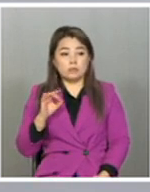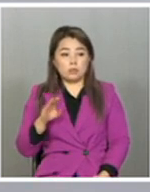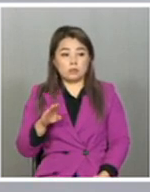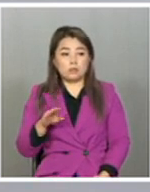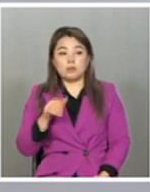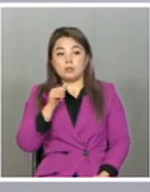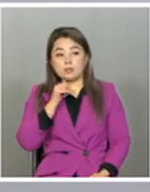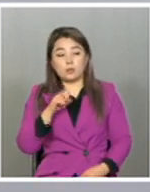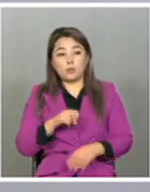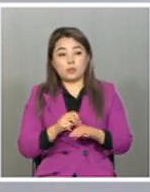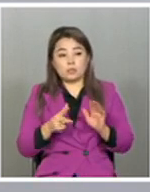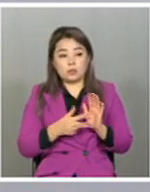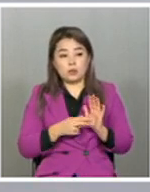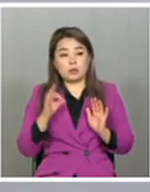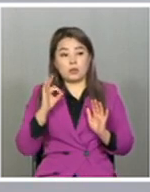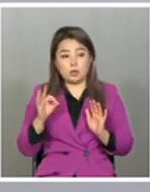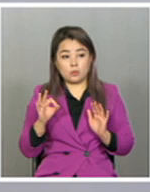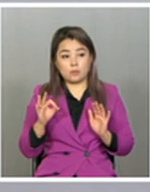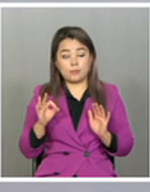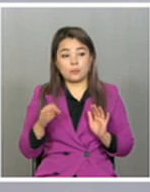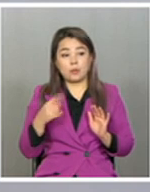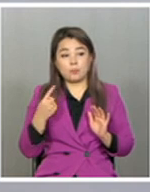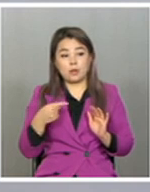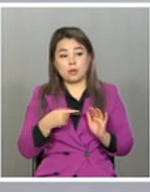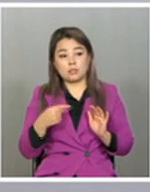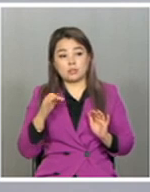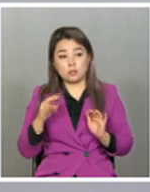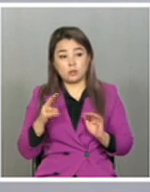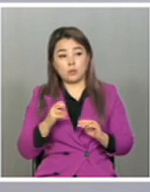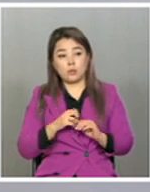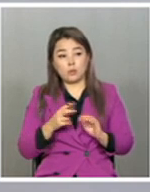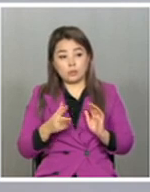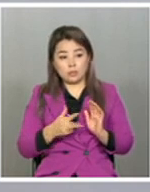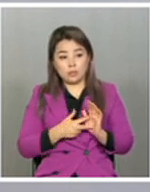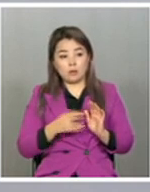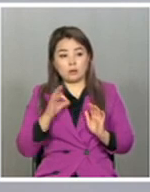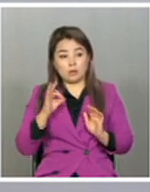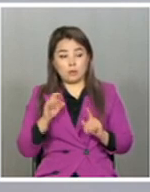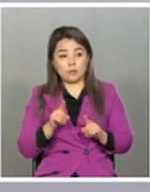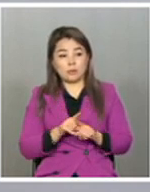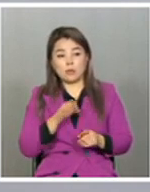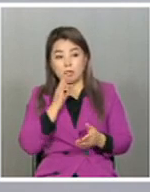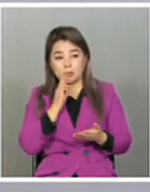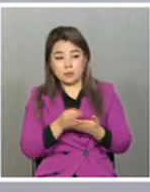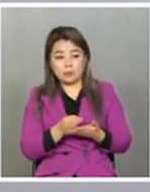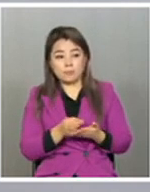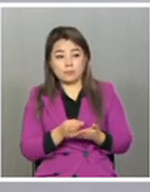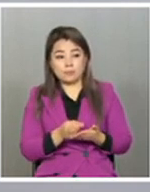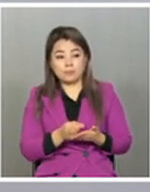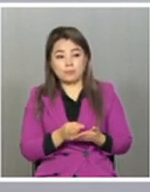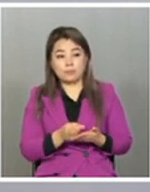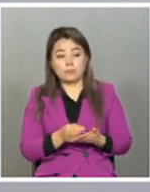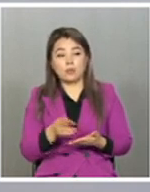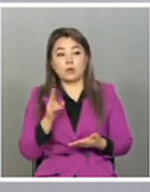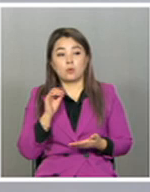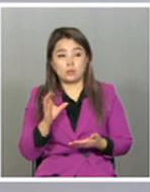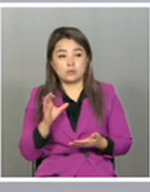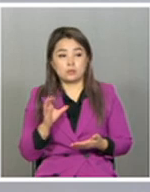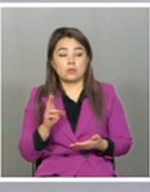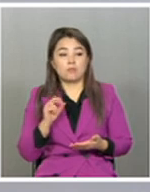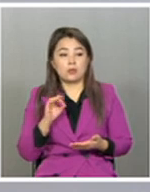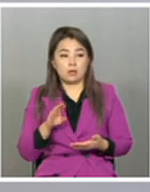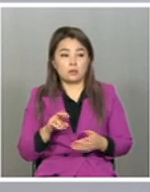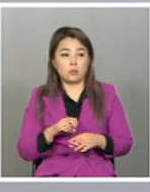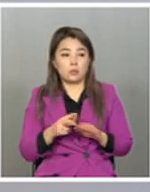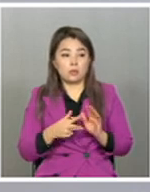18 градус. Ал 1 азайтылған синус квадрат 18 градус бізге нені береді? Косинус квадрат